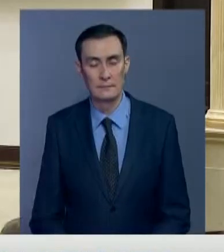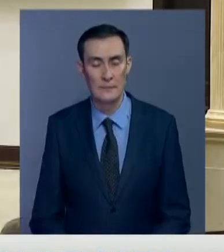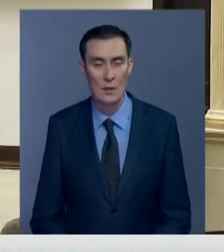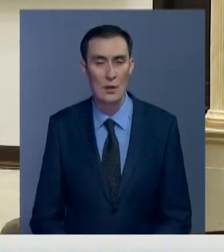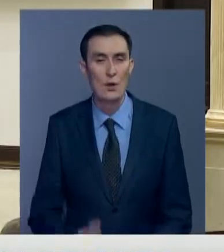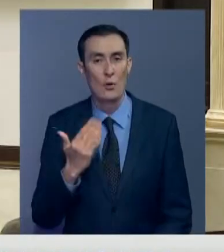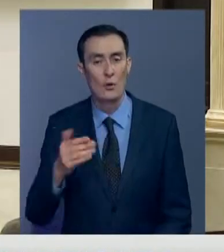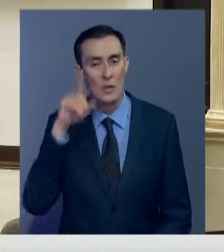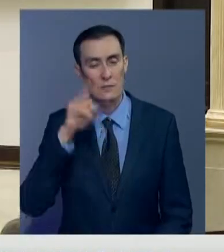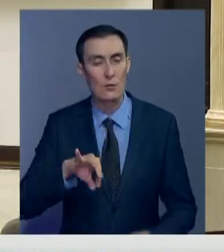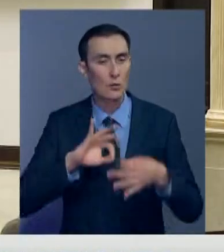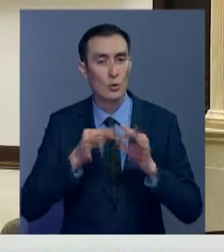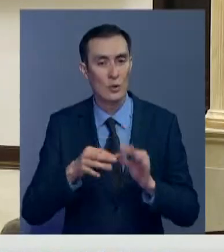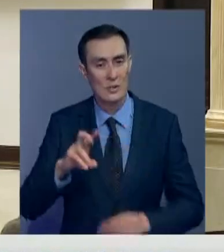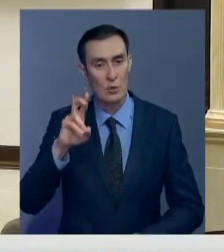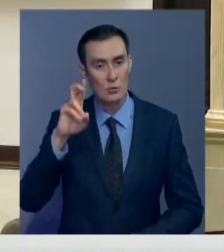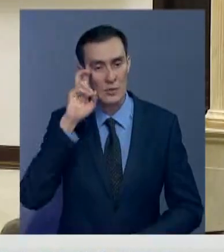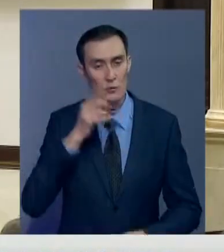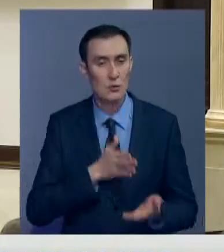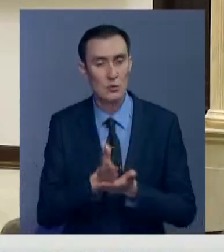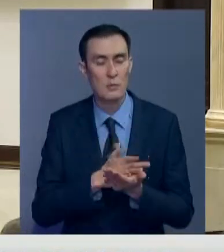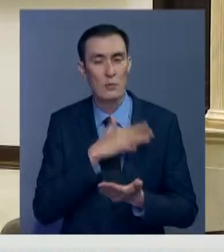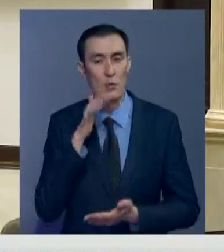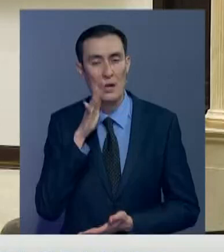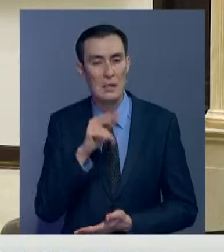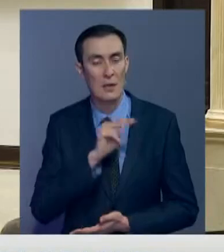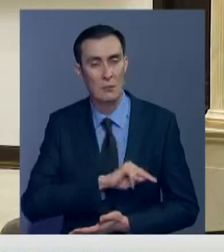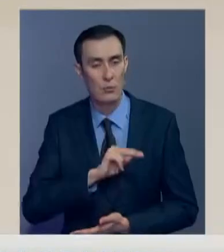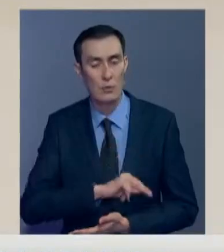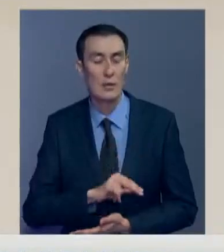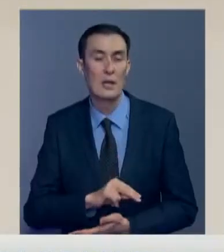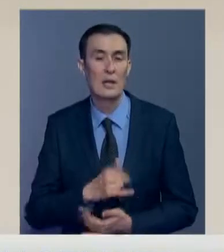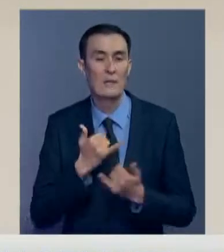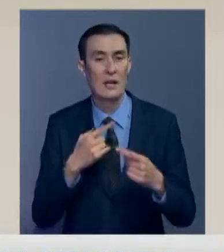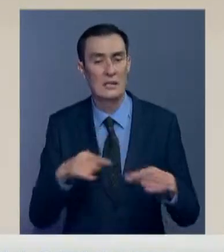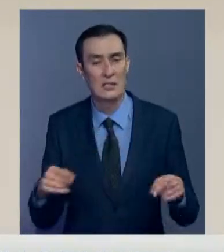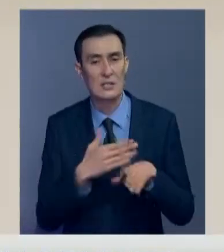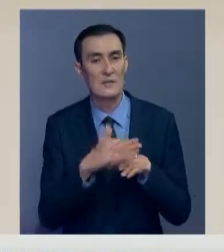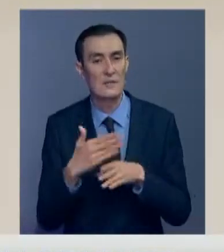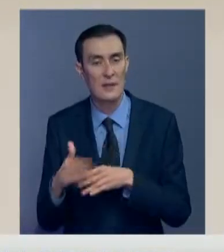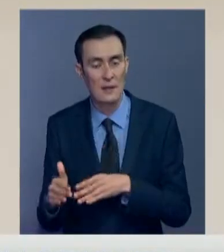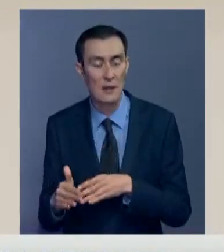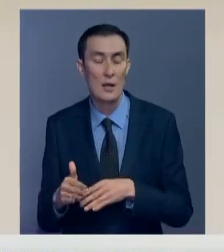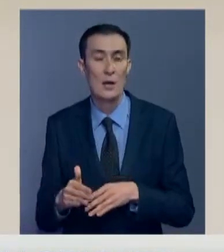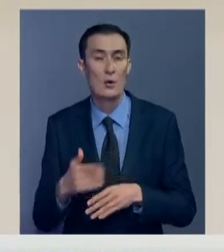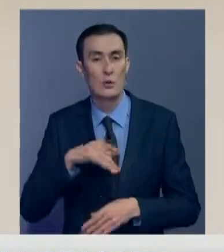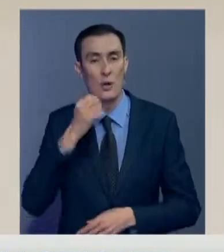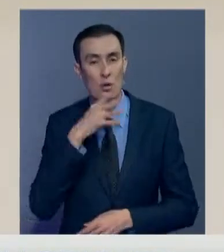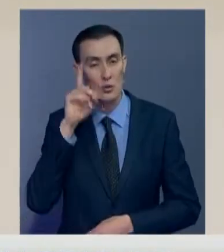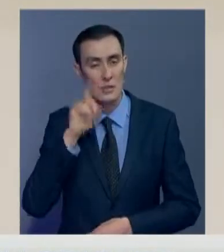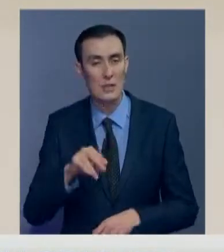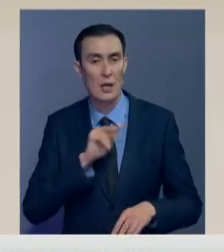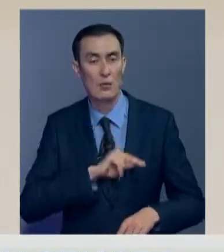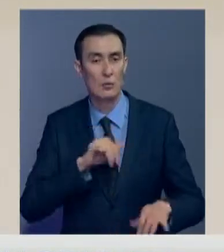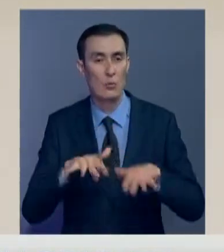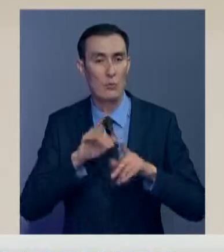Он освоил тонкости государственной службы, много лет плодотворно и эффективно работал в различных областях. Он хорошо знает работу